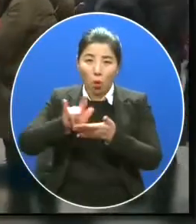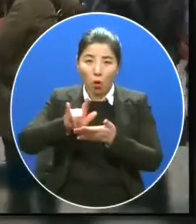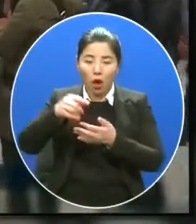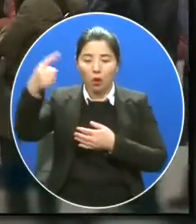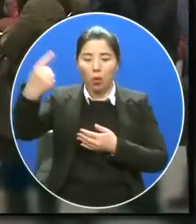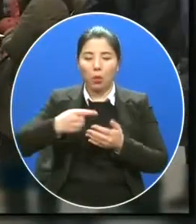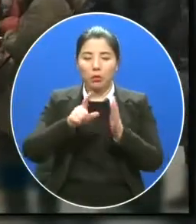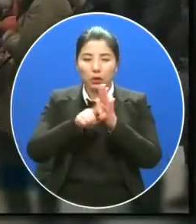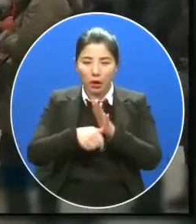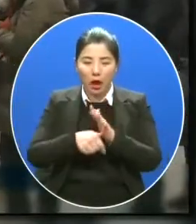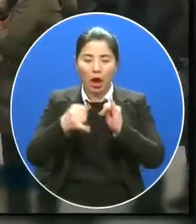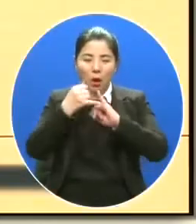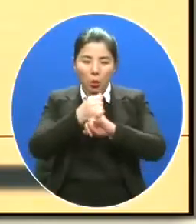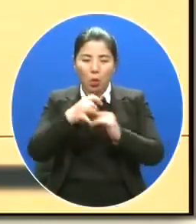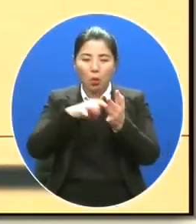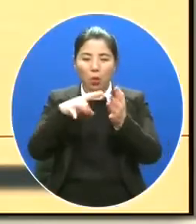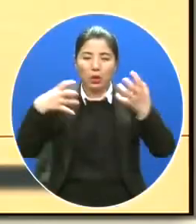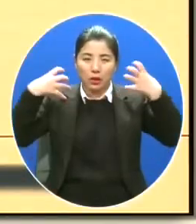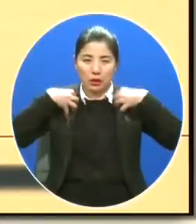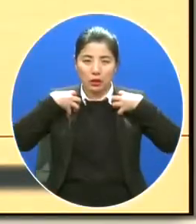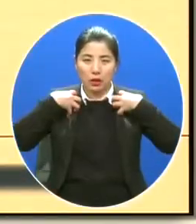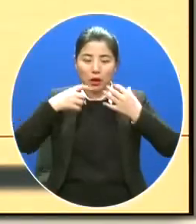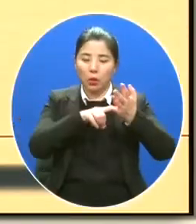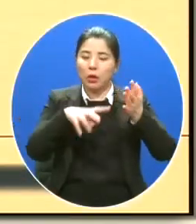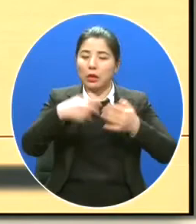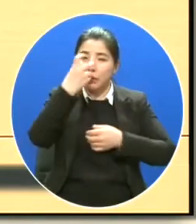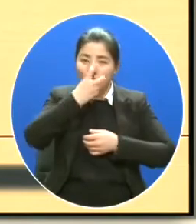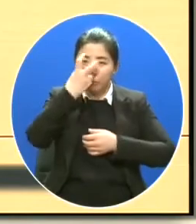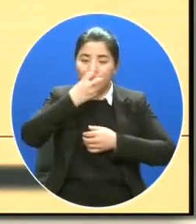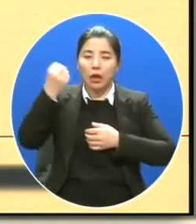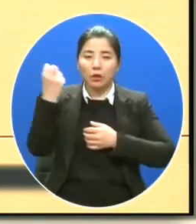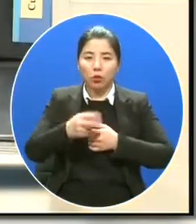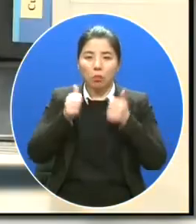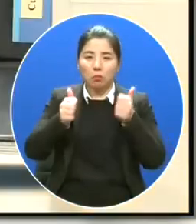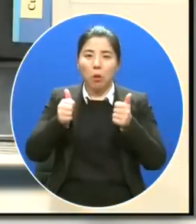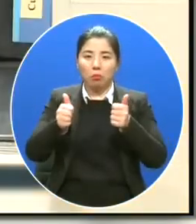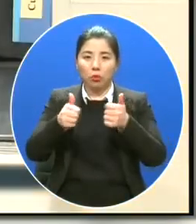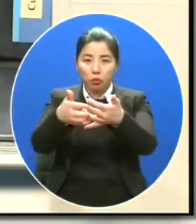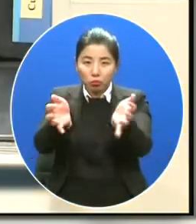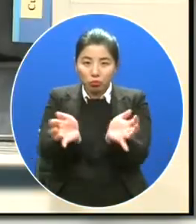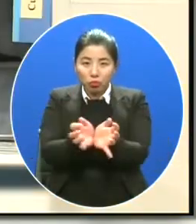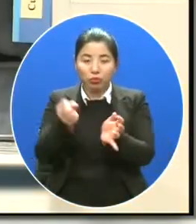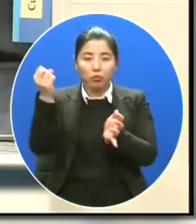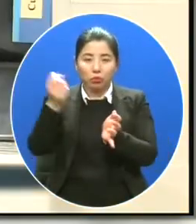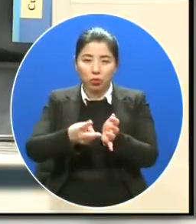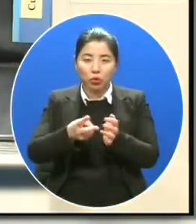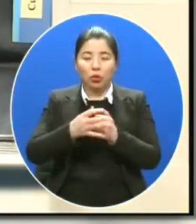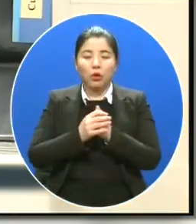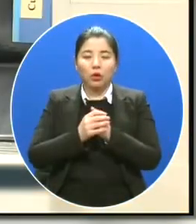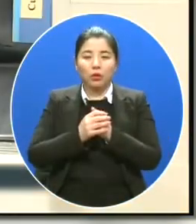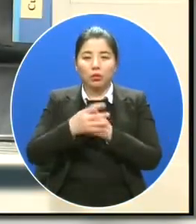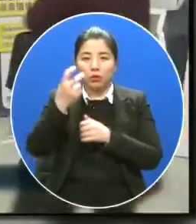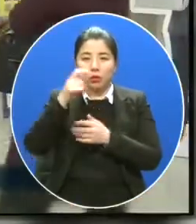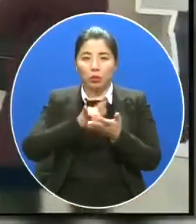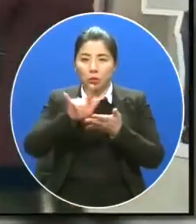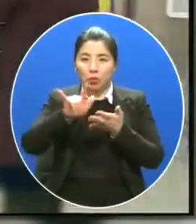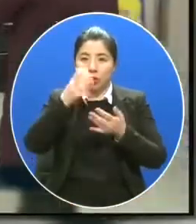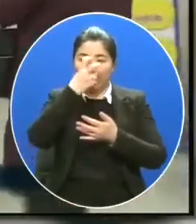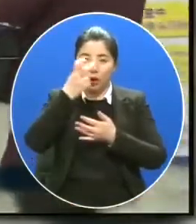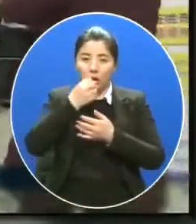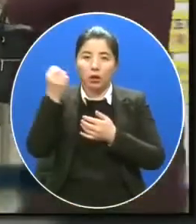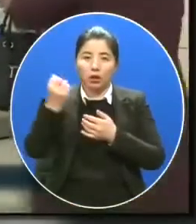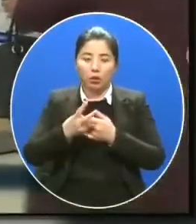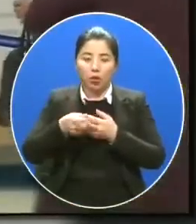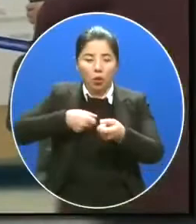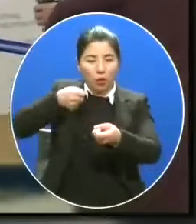공항을 통해 입국할 때는 반드시 관세청의 세관검사와 법무부의 출입국관리, 그리고 보건복지부의 검역을